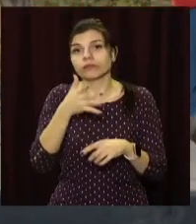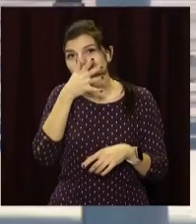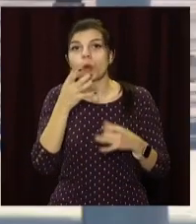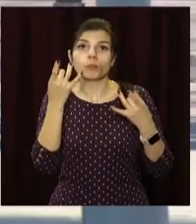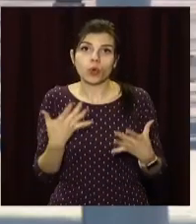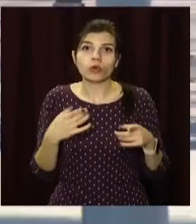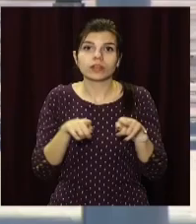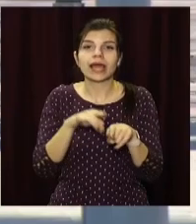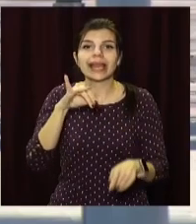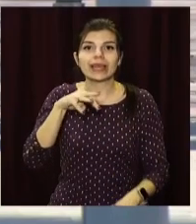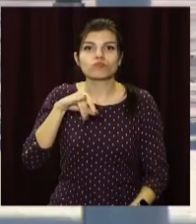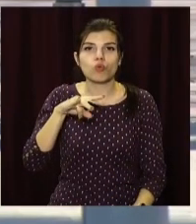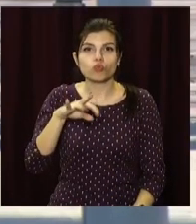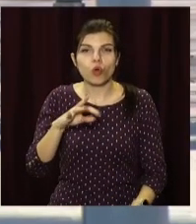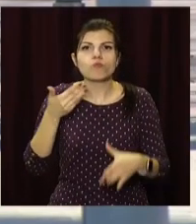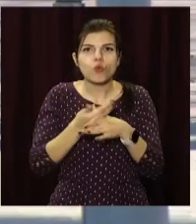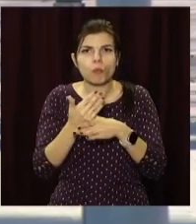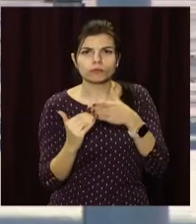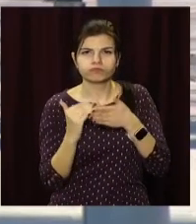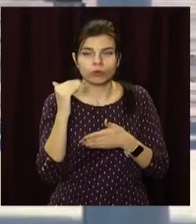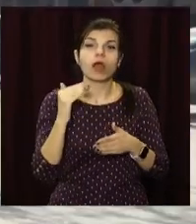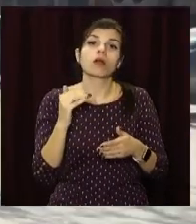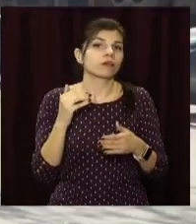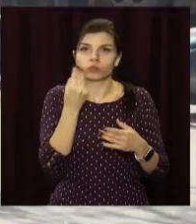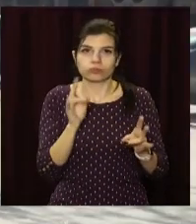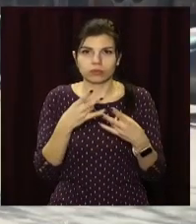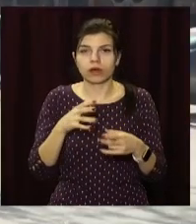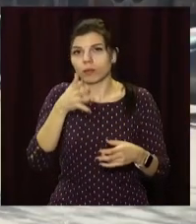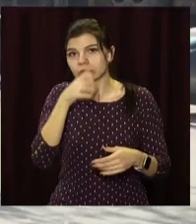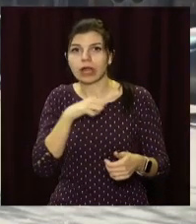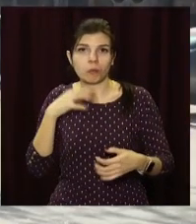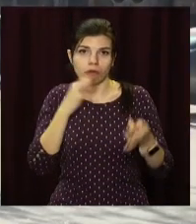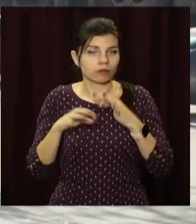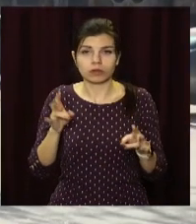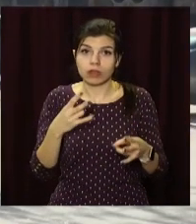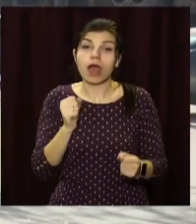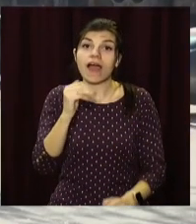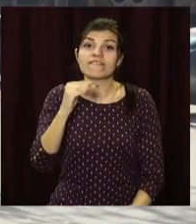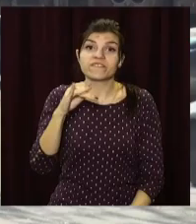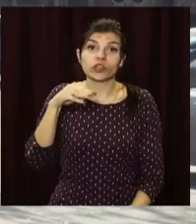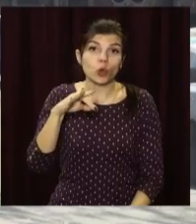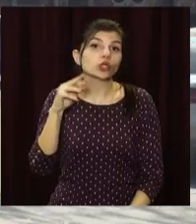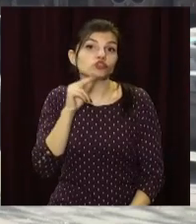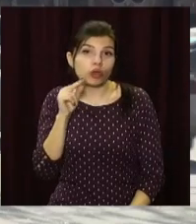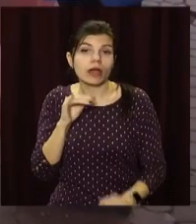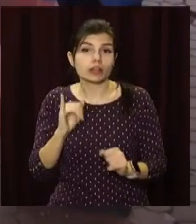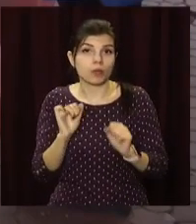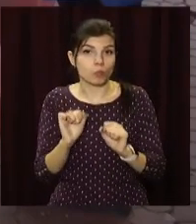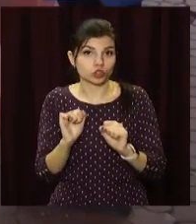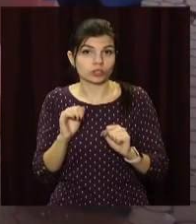вживати імуномодулятори. А ось фіточаї та загартовування організму – те, що треба для зміцнення імунітету.